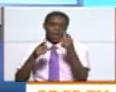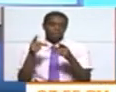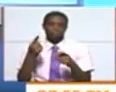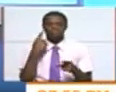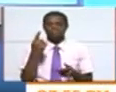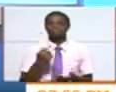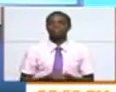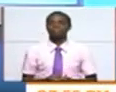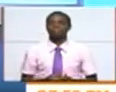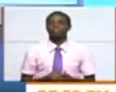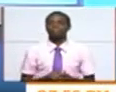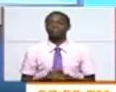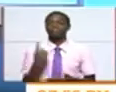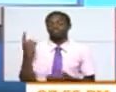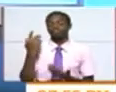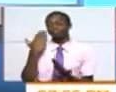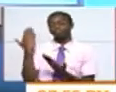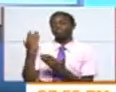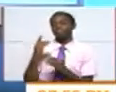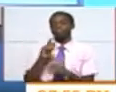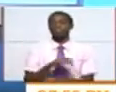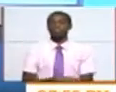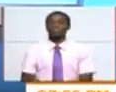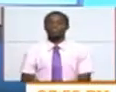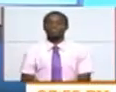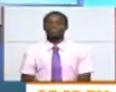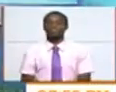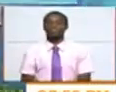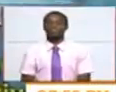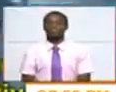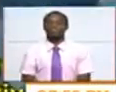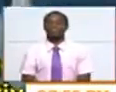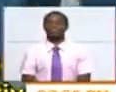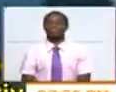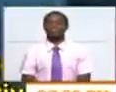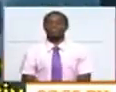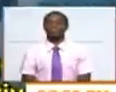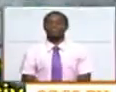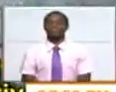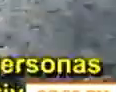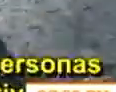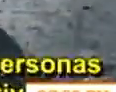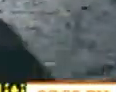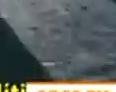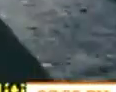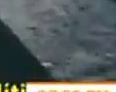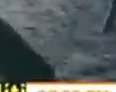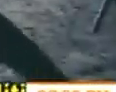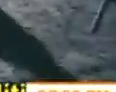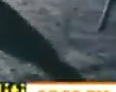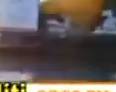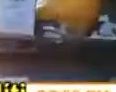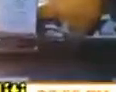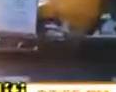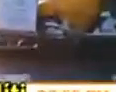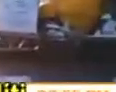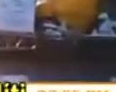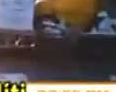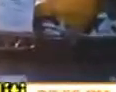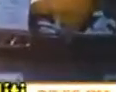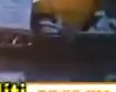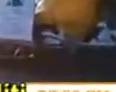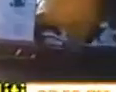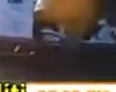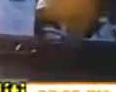Вот пришел, наступил момент, когда то, что хотел Майдан, было сформулировано в этих вот политических требованиях, и они стали едиными для